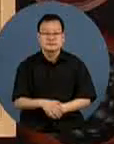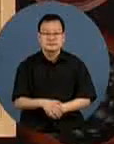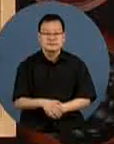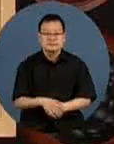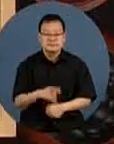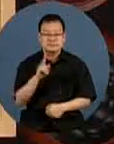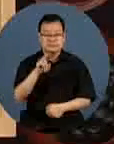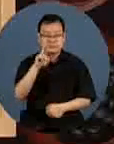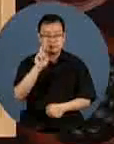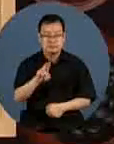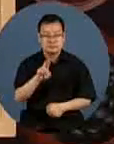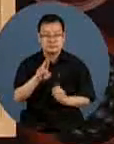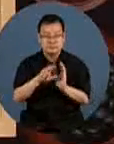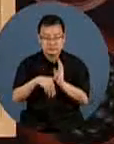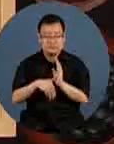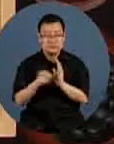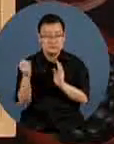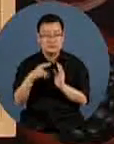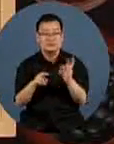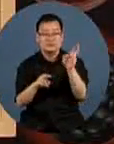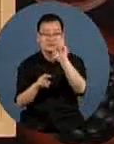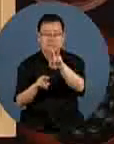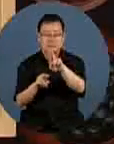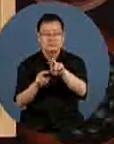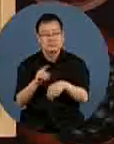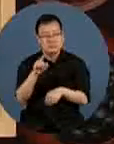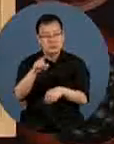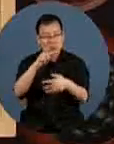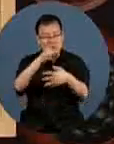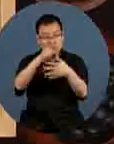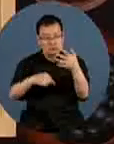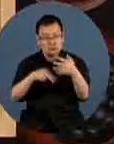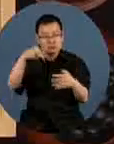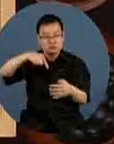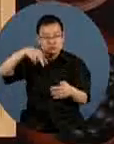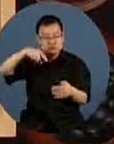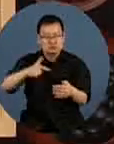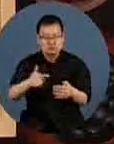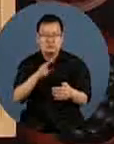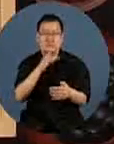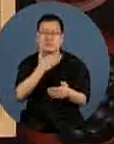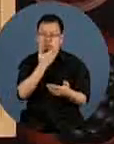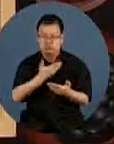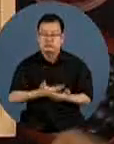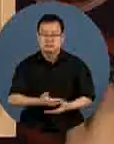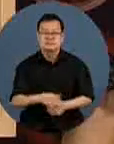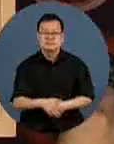나갈 때 아래로 단수를 몰죠. 저런 수순도 또 중요한 것 같아요. 그렇습니다.